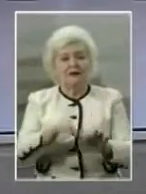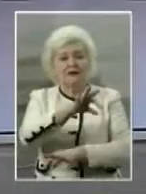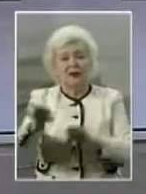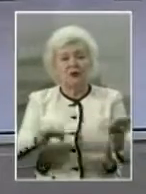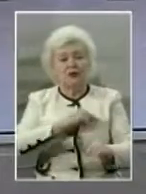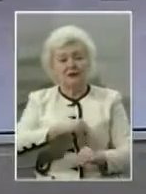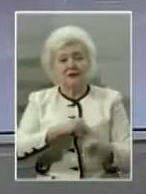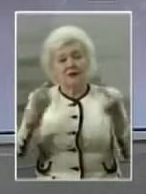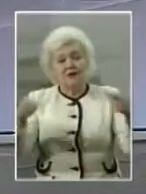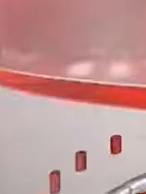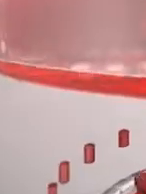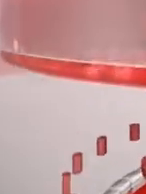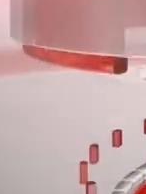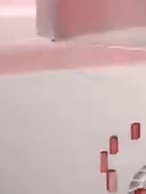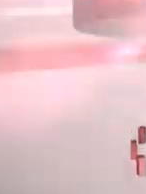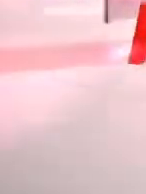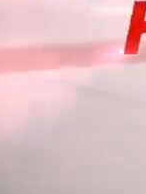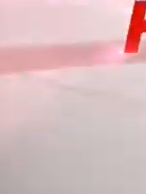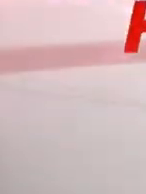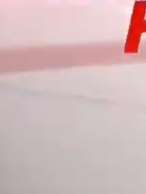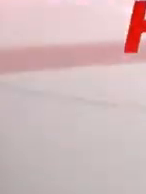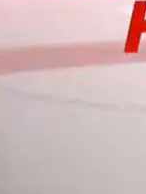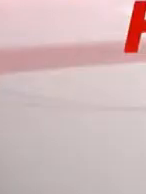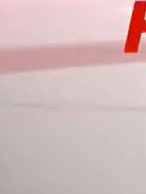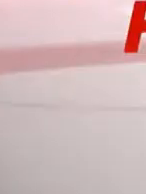і в інших областях.